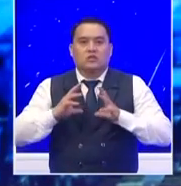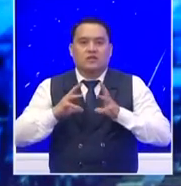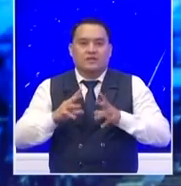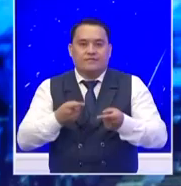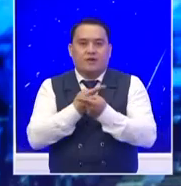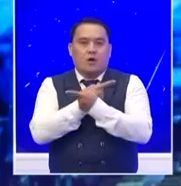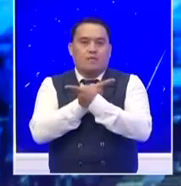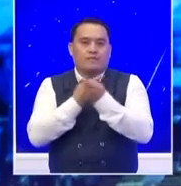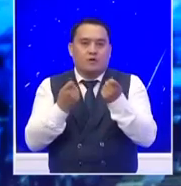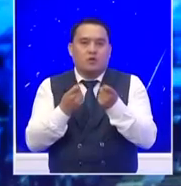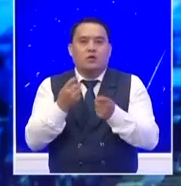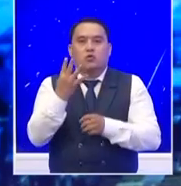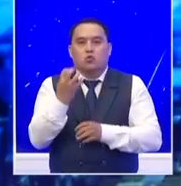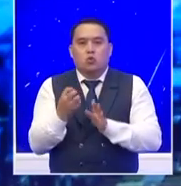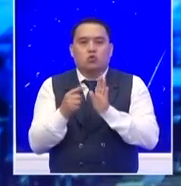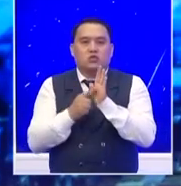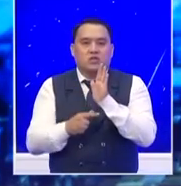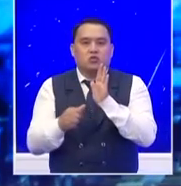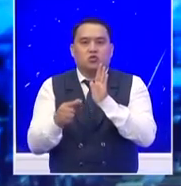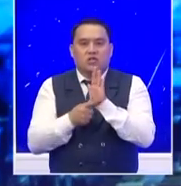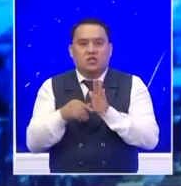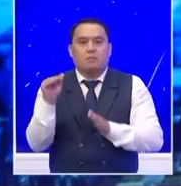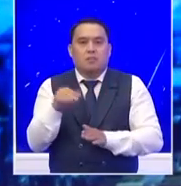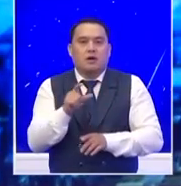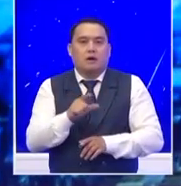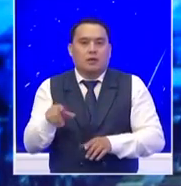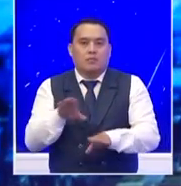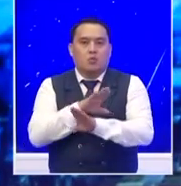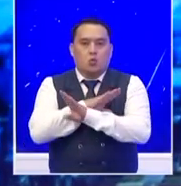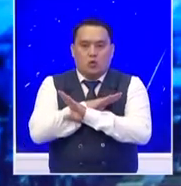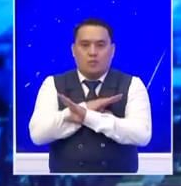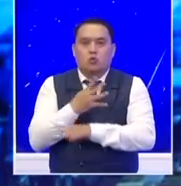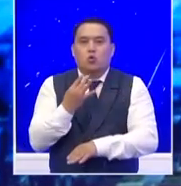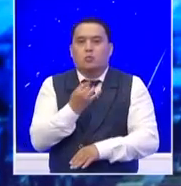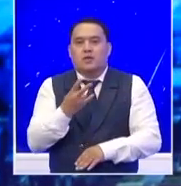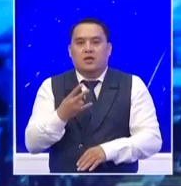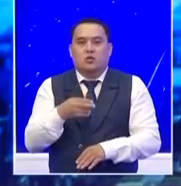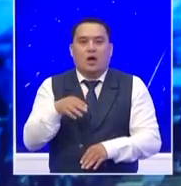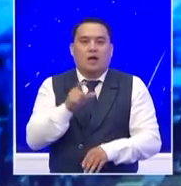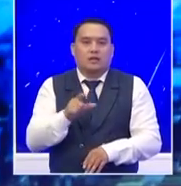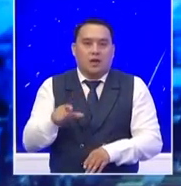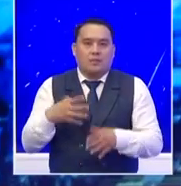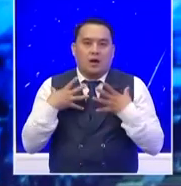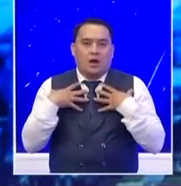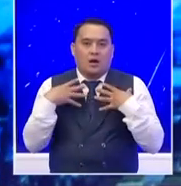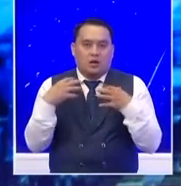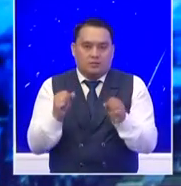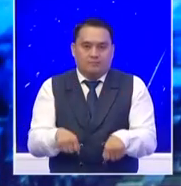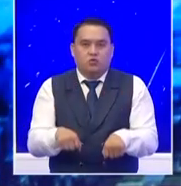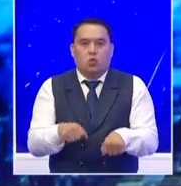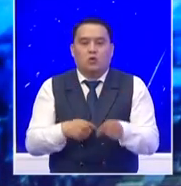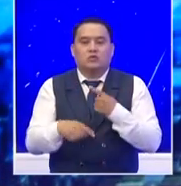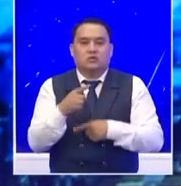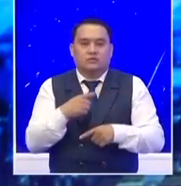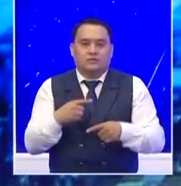мәліметіне сүйенсек, індеттен 457 мың адам көз жұмған. Дәрігерлер 4,5 миллионнан аса науқасты айықтырып,